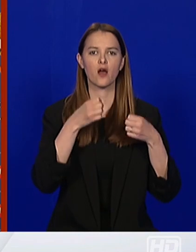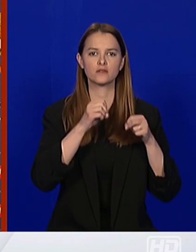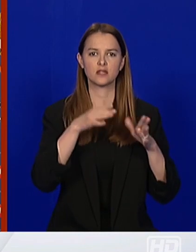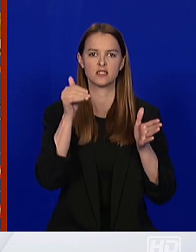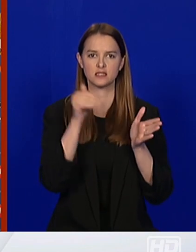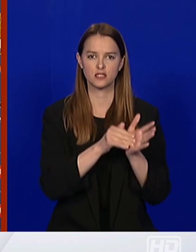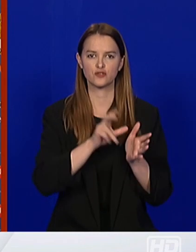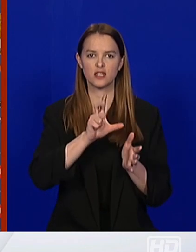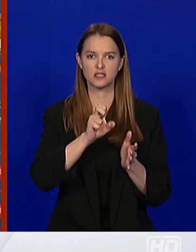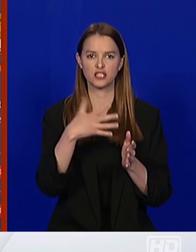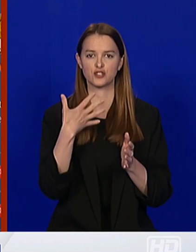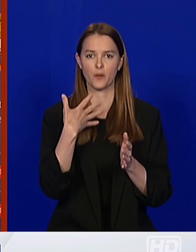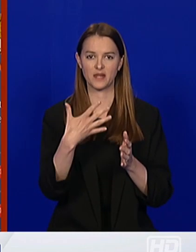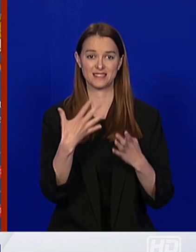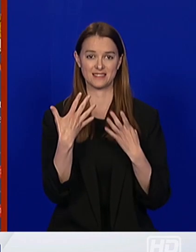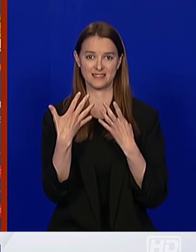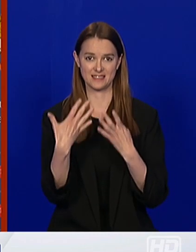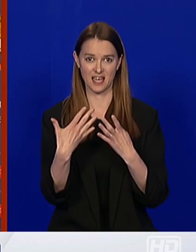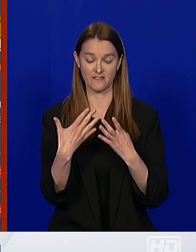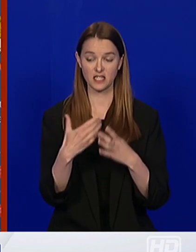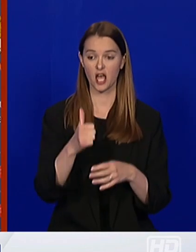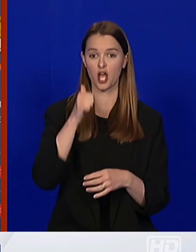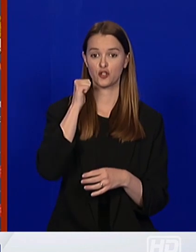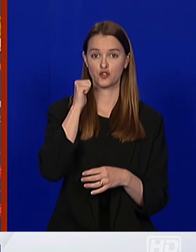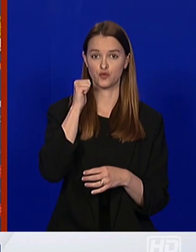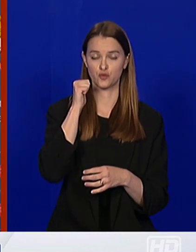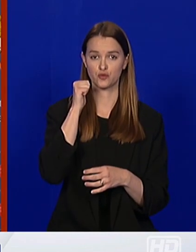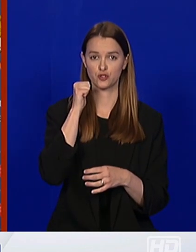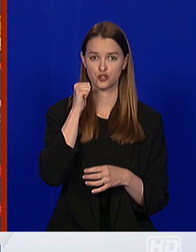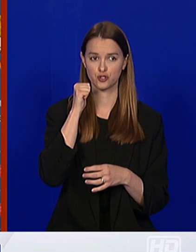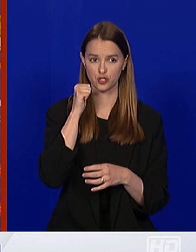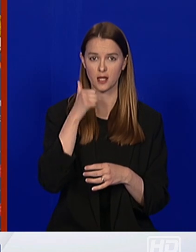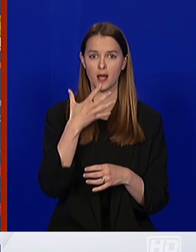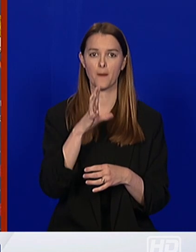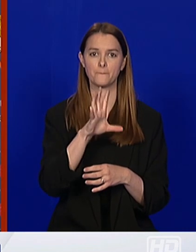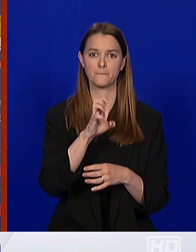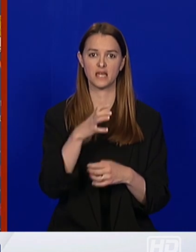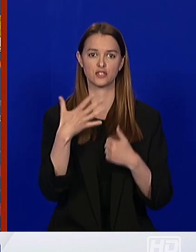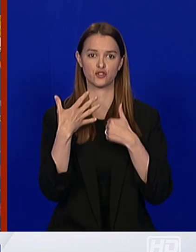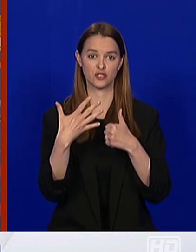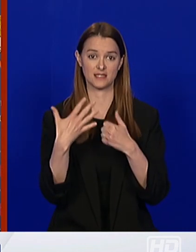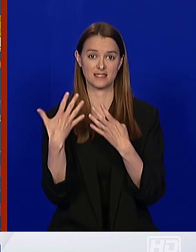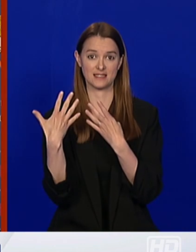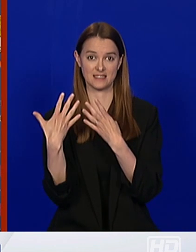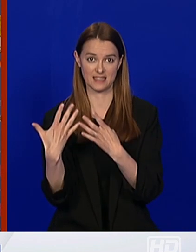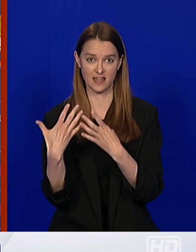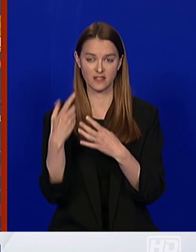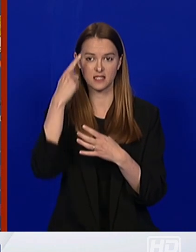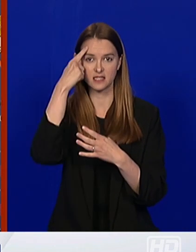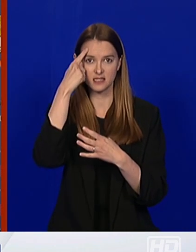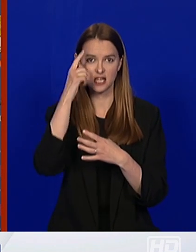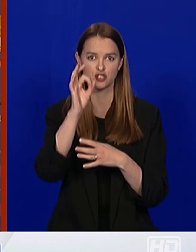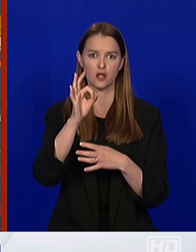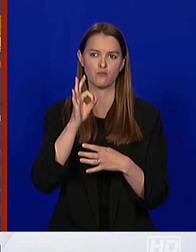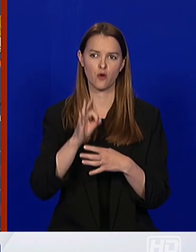18359 bolesnika, jučer od tog broja 569, što daje postotak pozitivnih